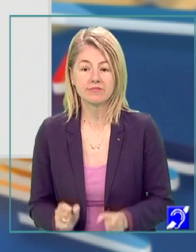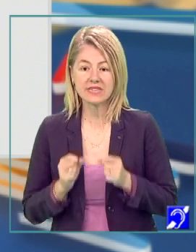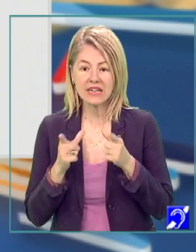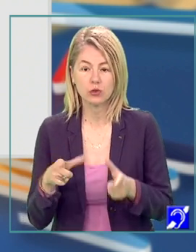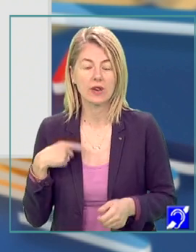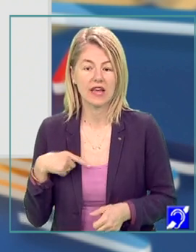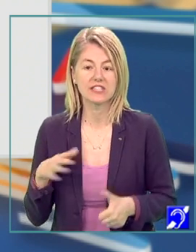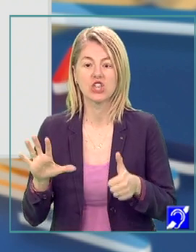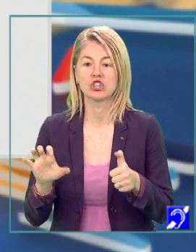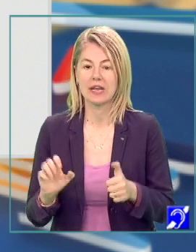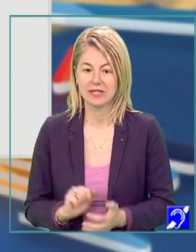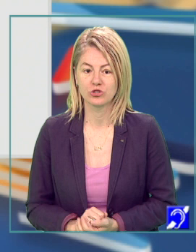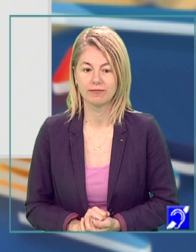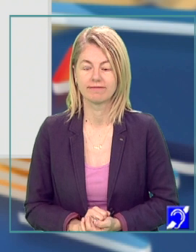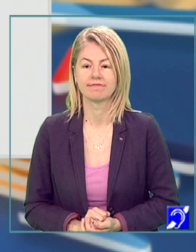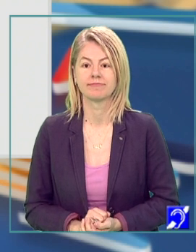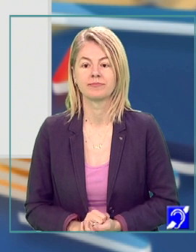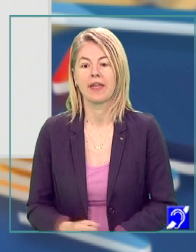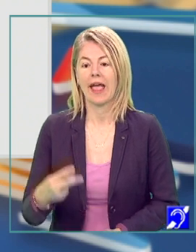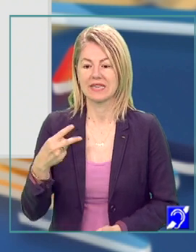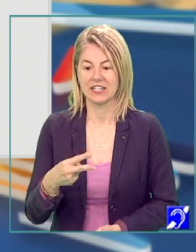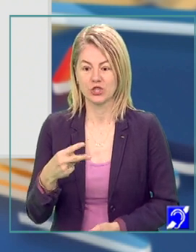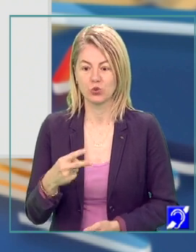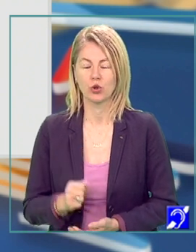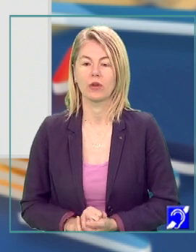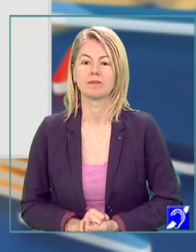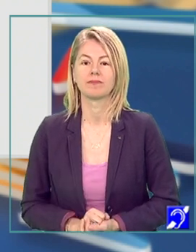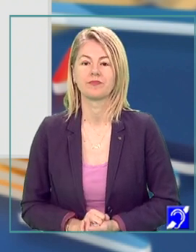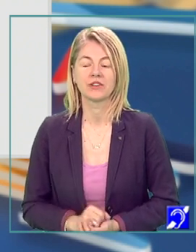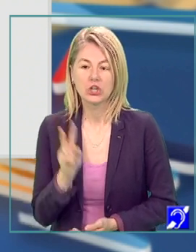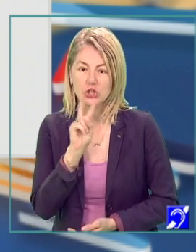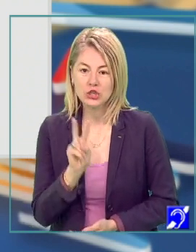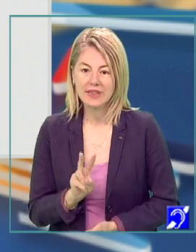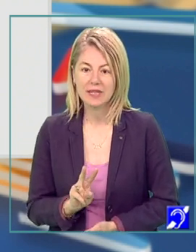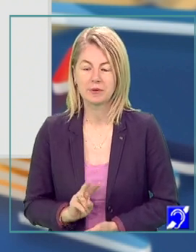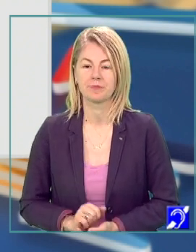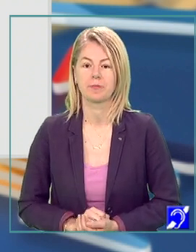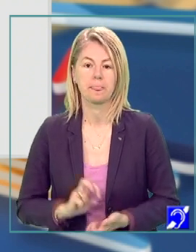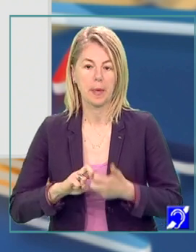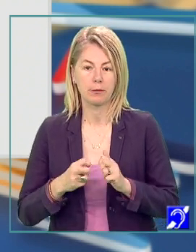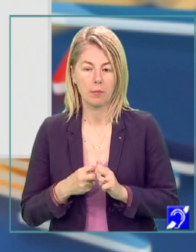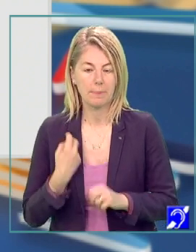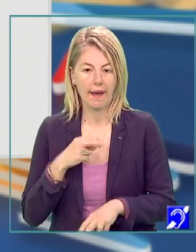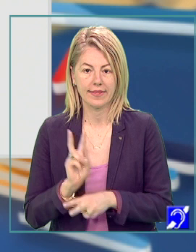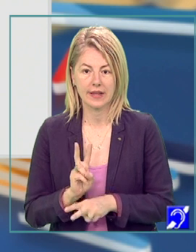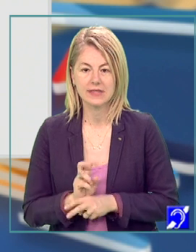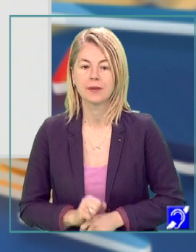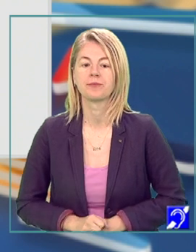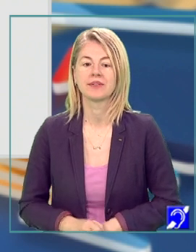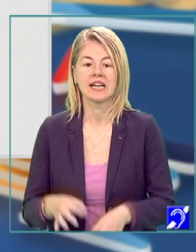rezultatul este 60. Exercițiul al doilea. Citim enunțul iarăși cu mare